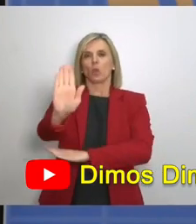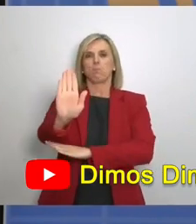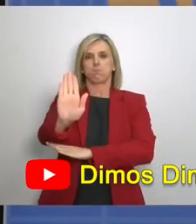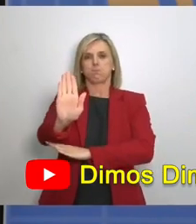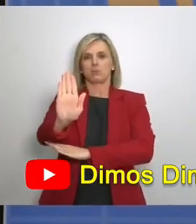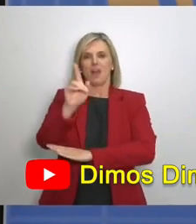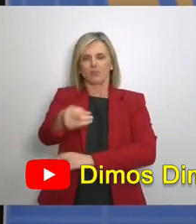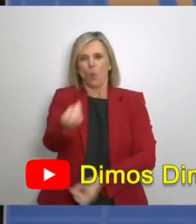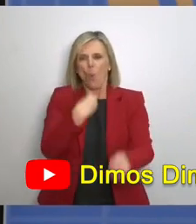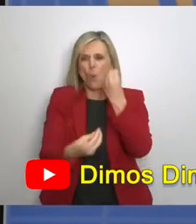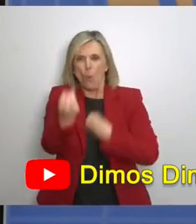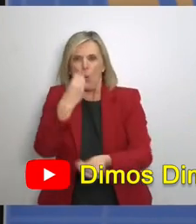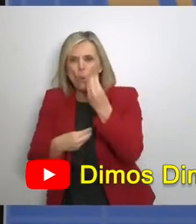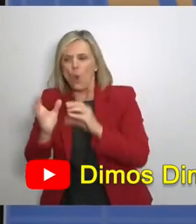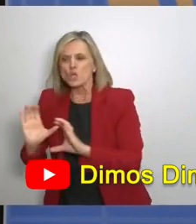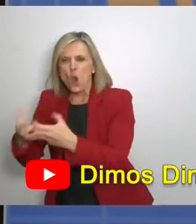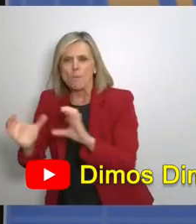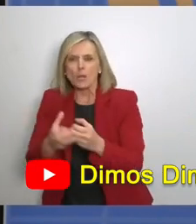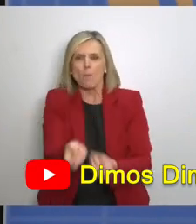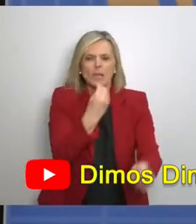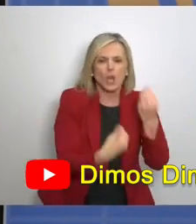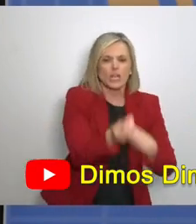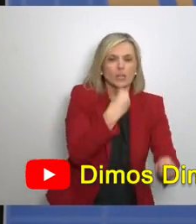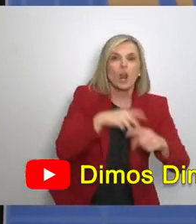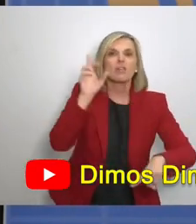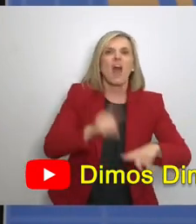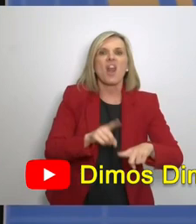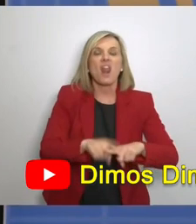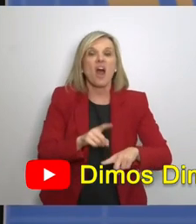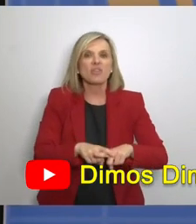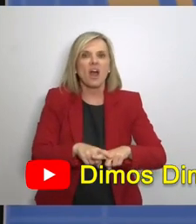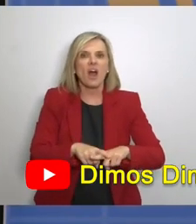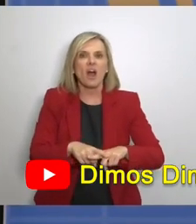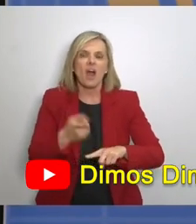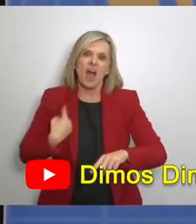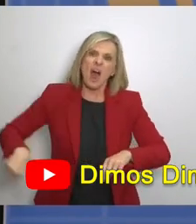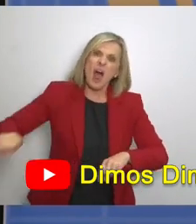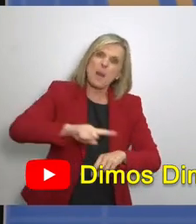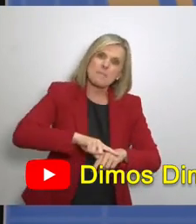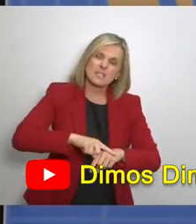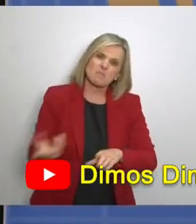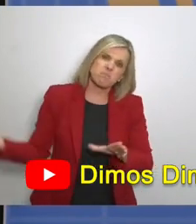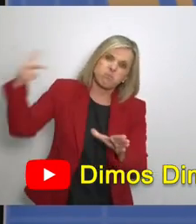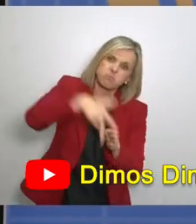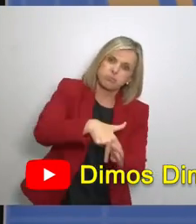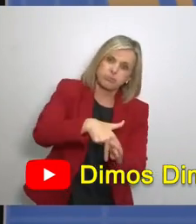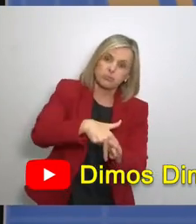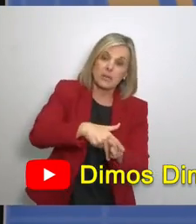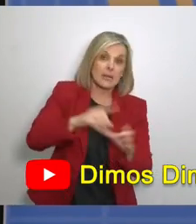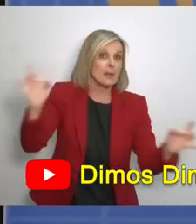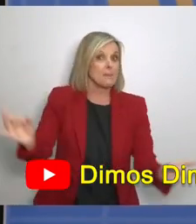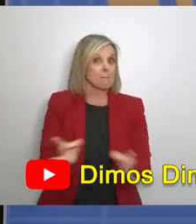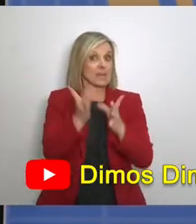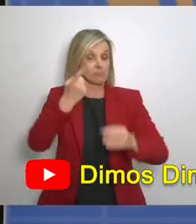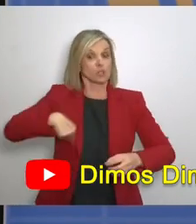αδηφάγα κομματική ε μεθόδευση εναντίον του έλληνα και εγγυάται από την επόμενη